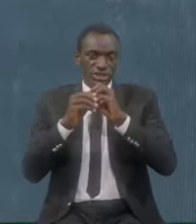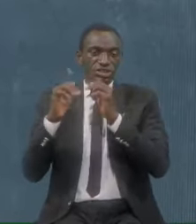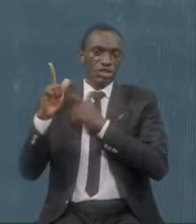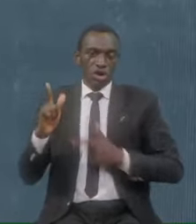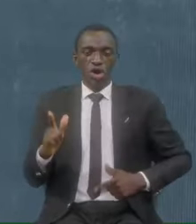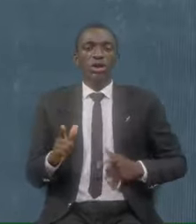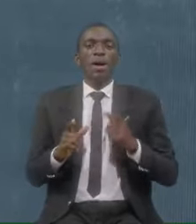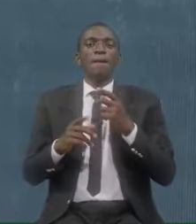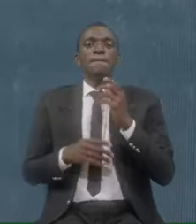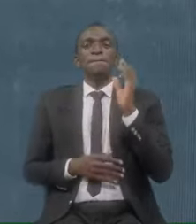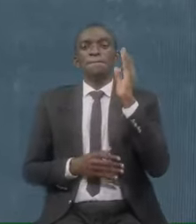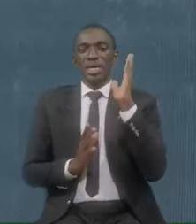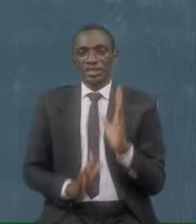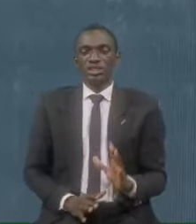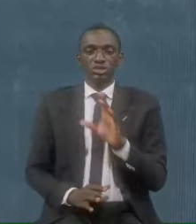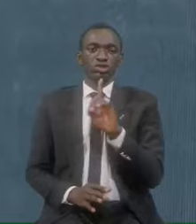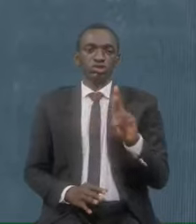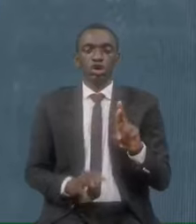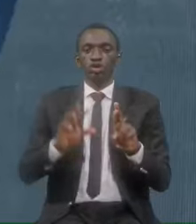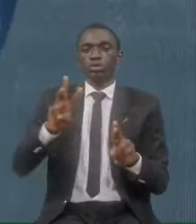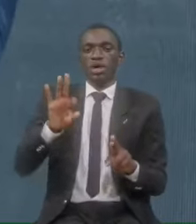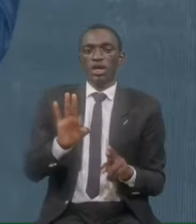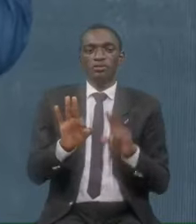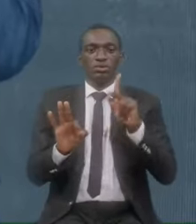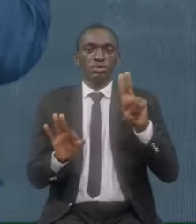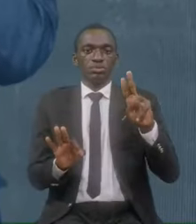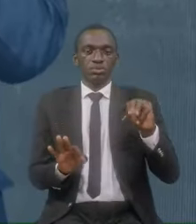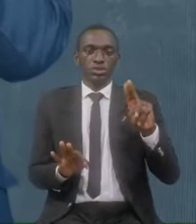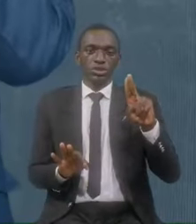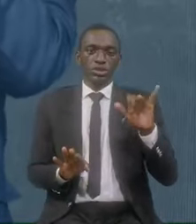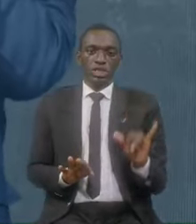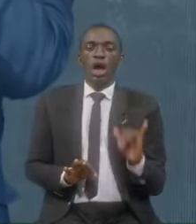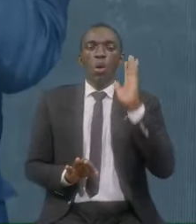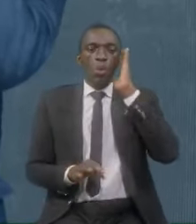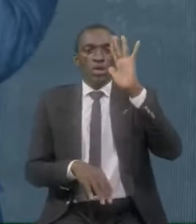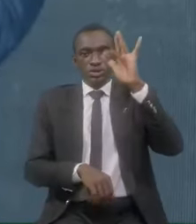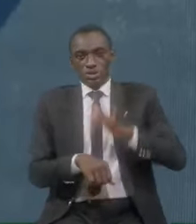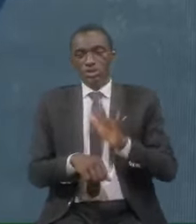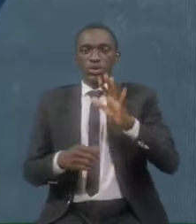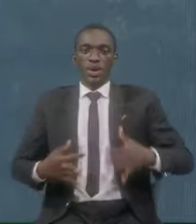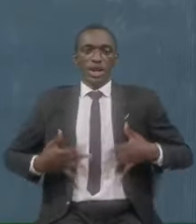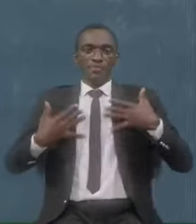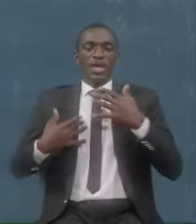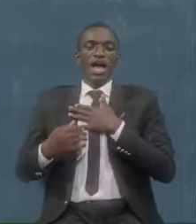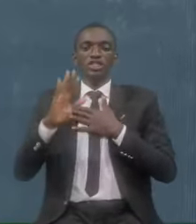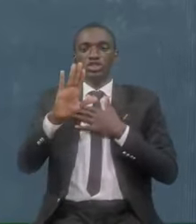Dr. Pasteur, W.F. Kumuyi, will touch your life and your miracle, votre vie.